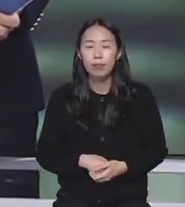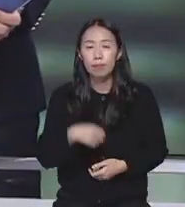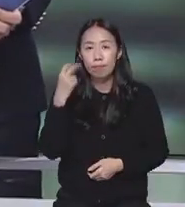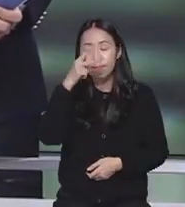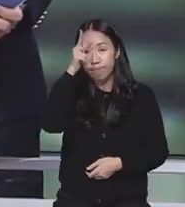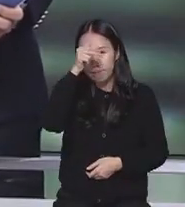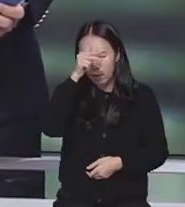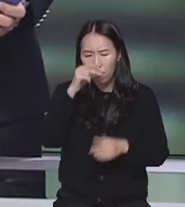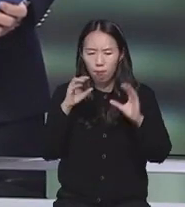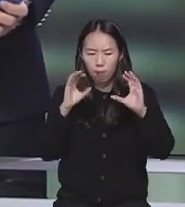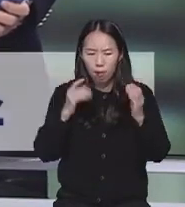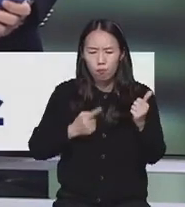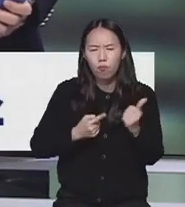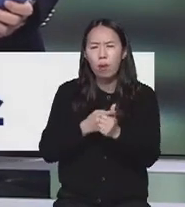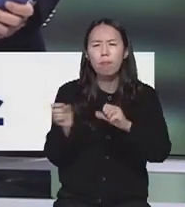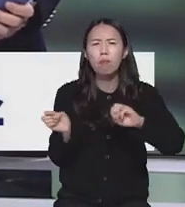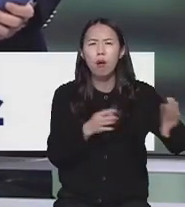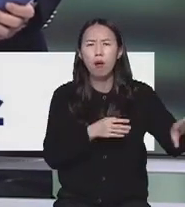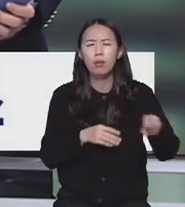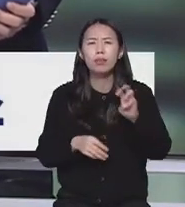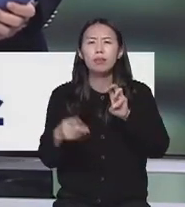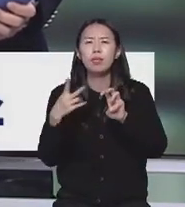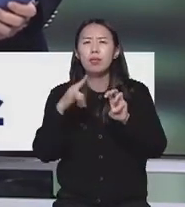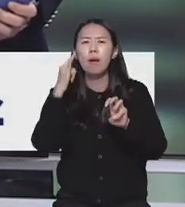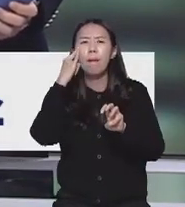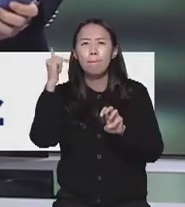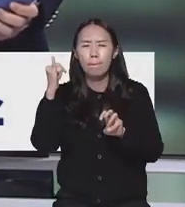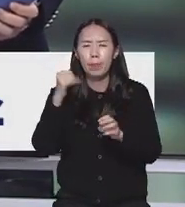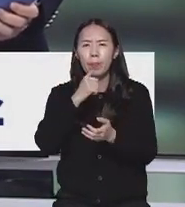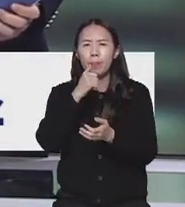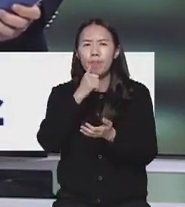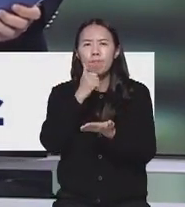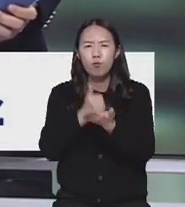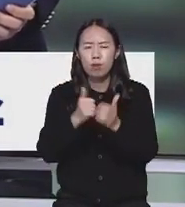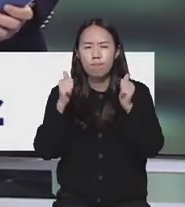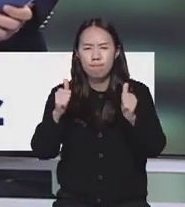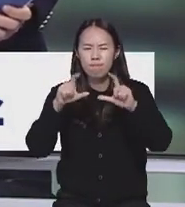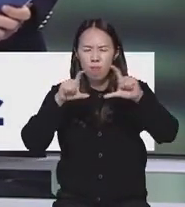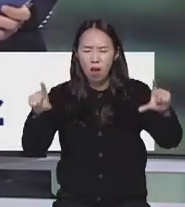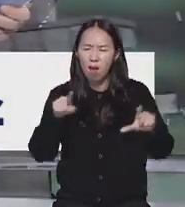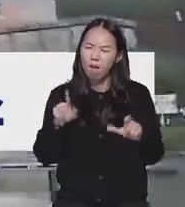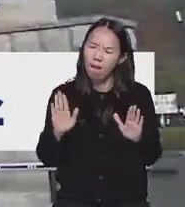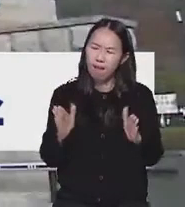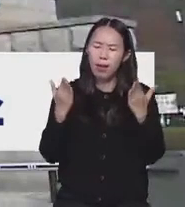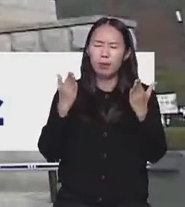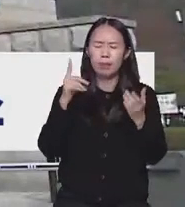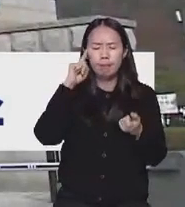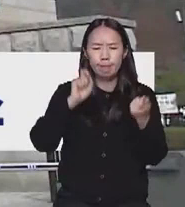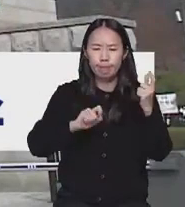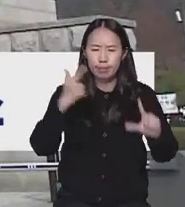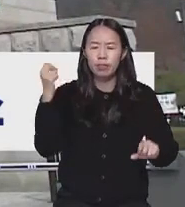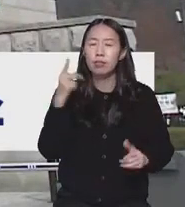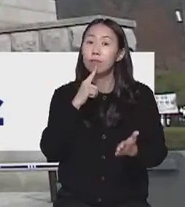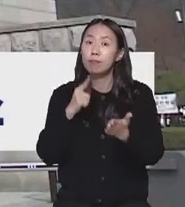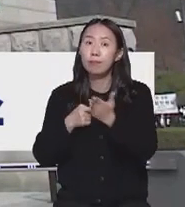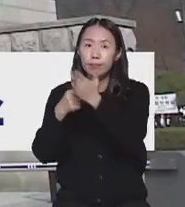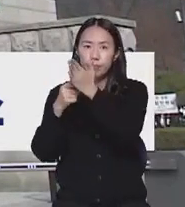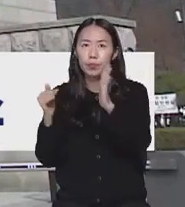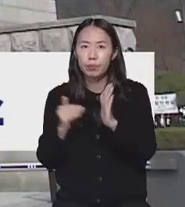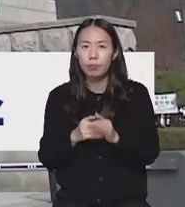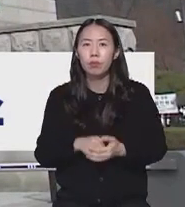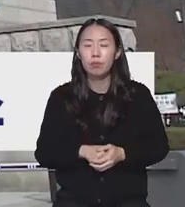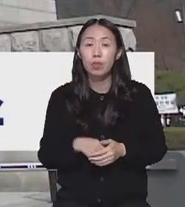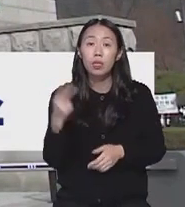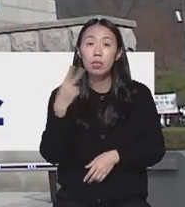검찰이 신생아를 살해해 유기한 30대 친모에게 선고된 1심형이 가벼워 부당하다고 항소했습니다.